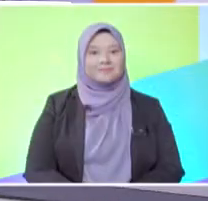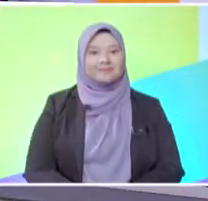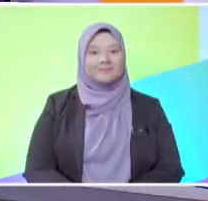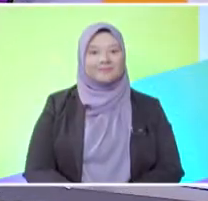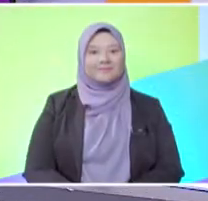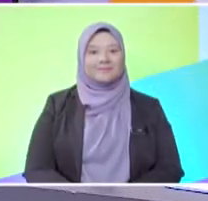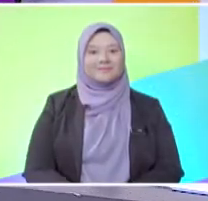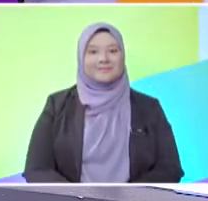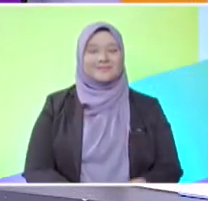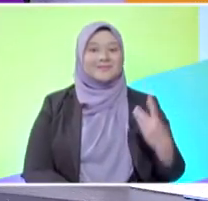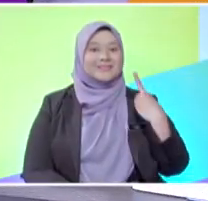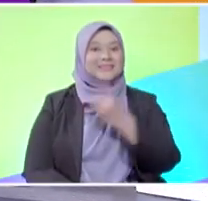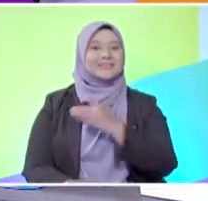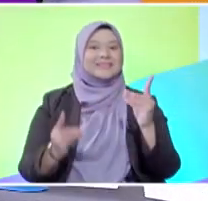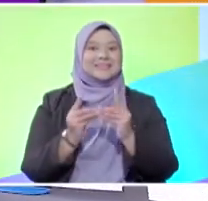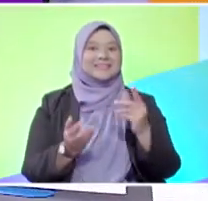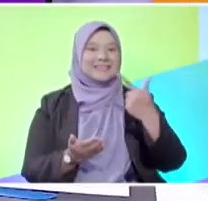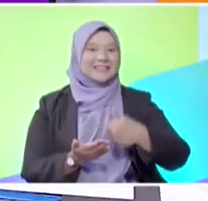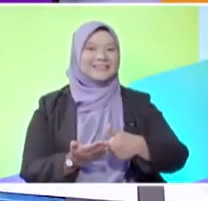baik kembali dalam titik-titik